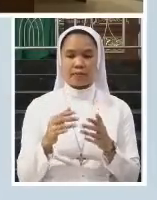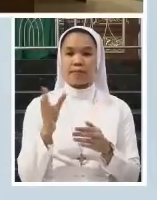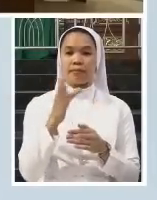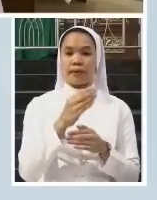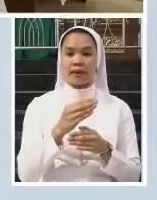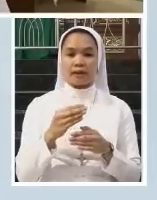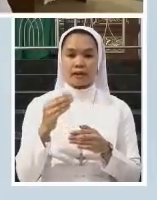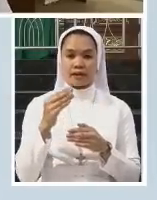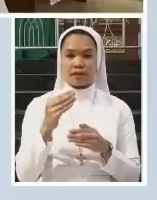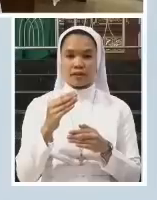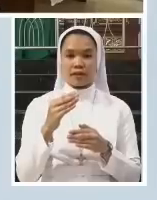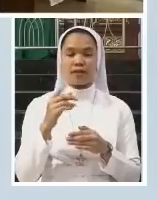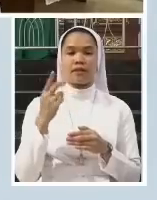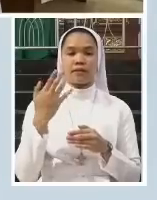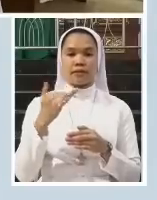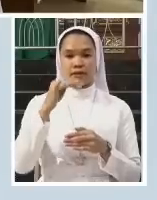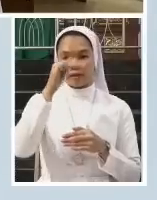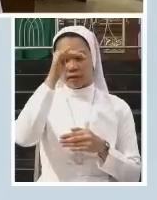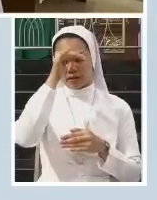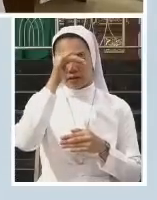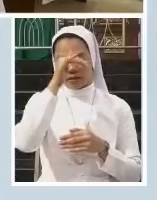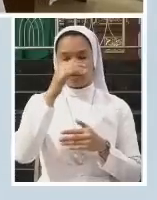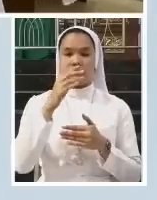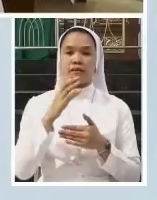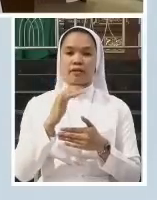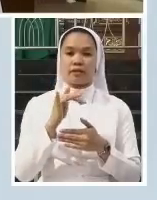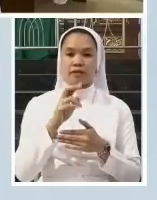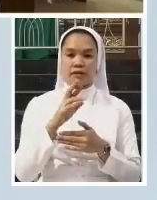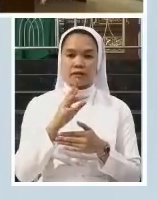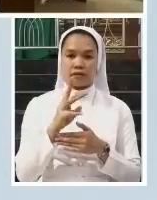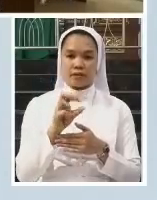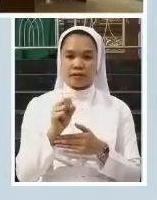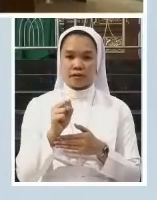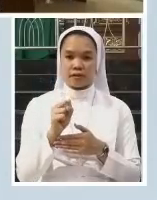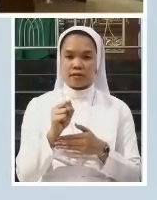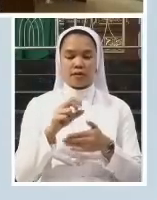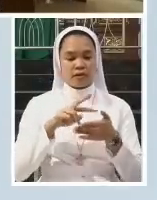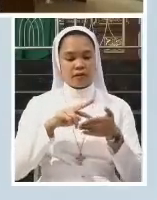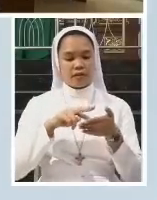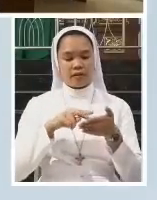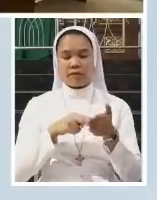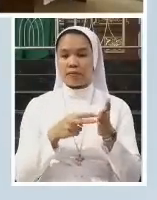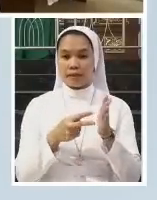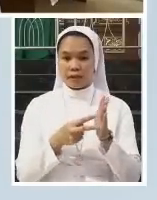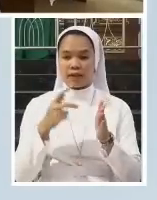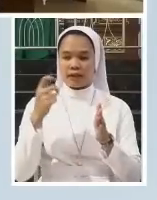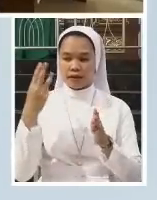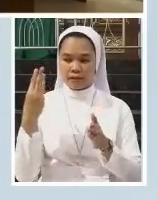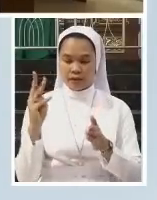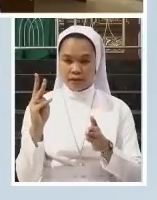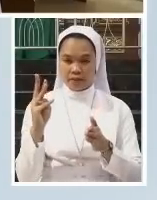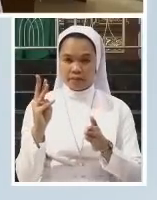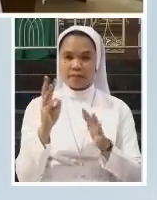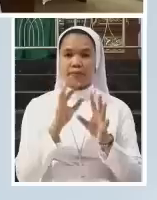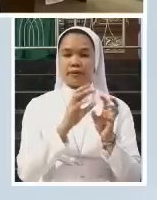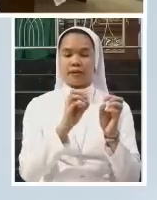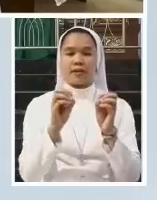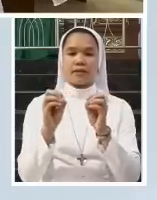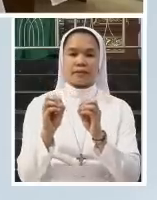kung sinda lahidan kang krismang ini, gibuho sinda na maging templo ning sa